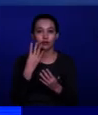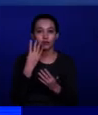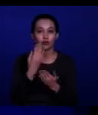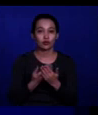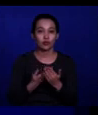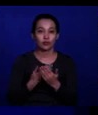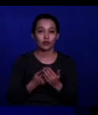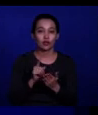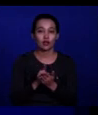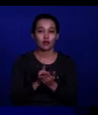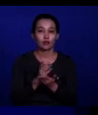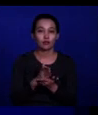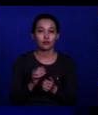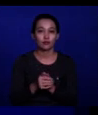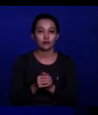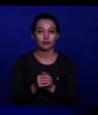topshiriqqa.